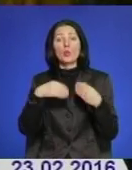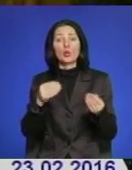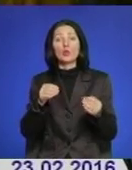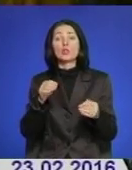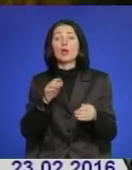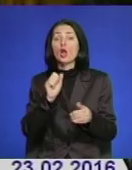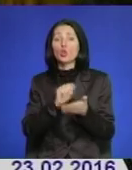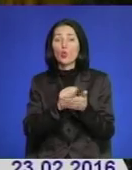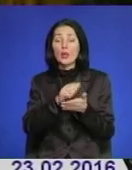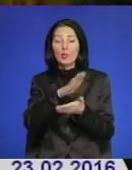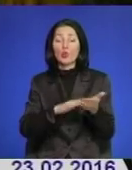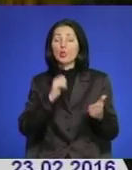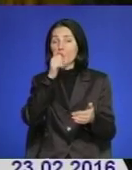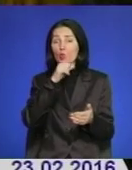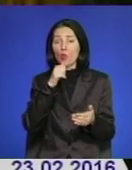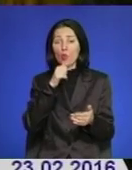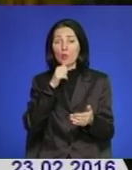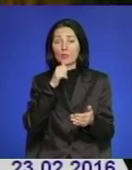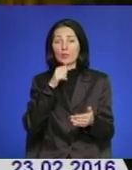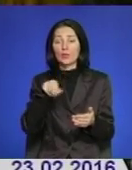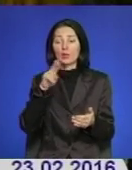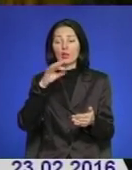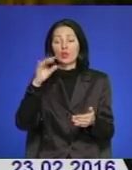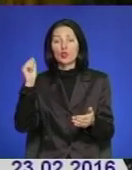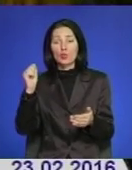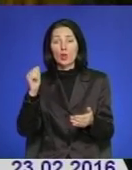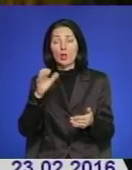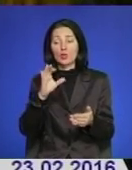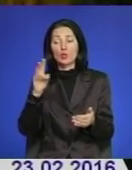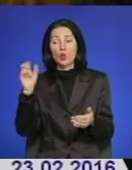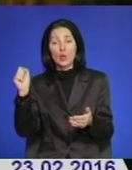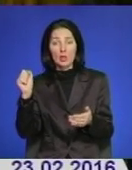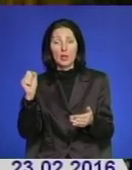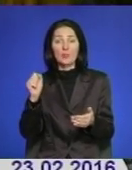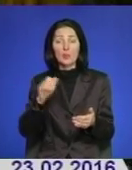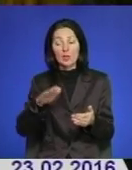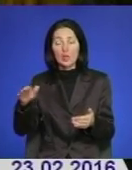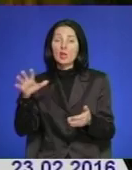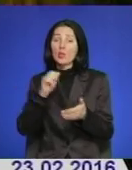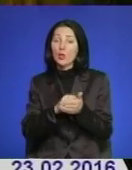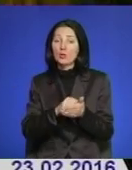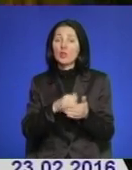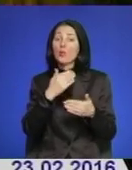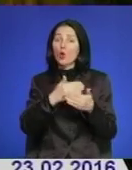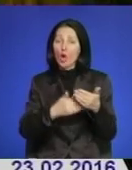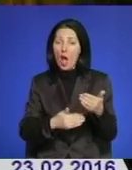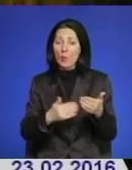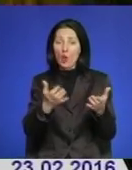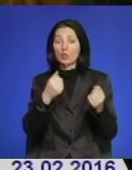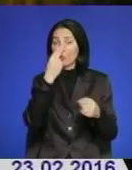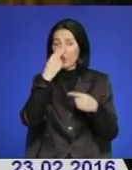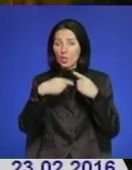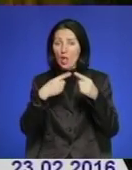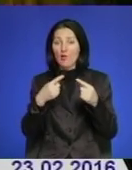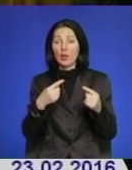документи. Протягом року джуринці і соколята займаються за певними програмами, отримують навики. І вже як